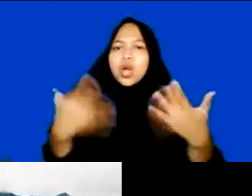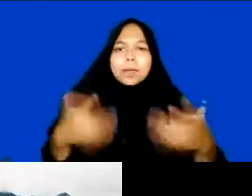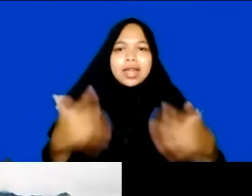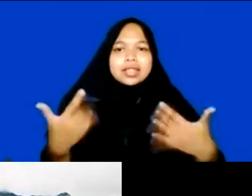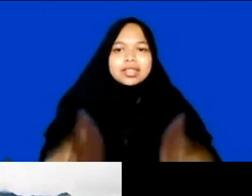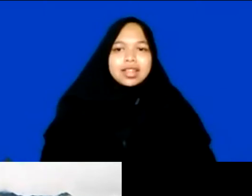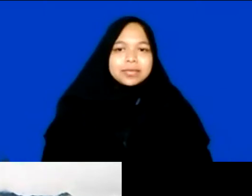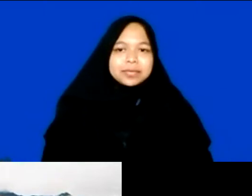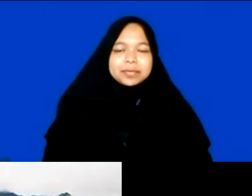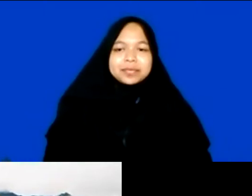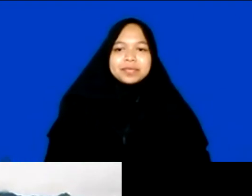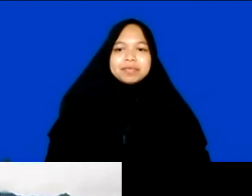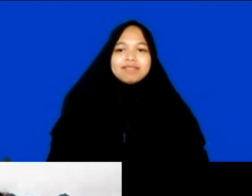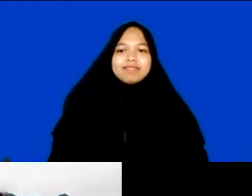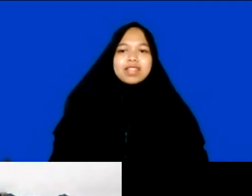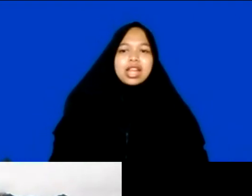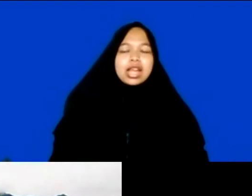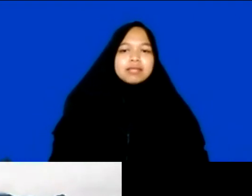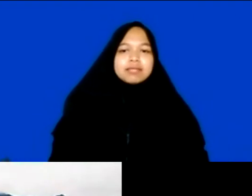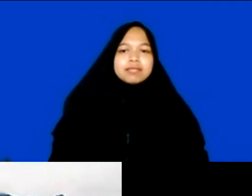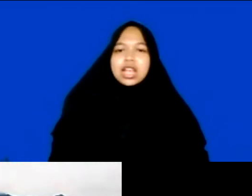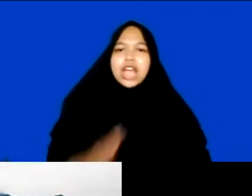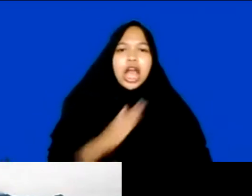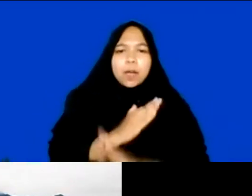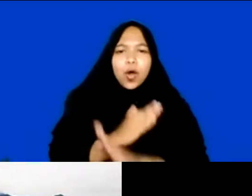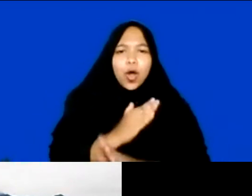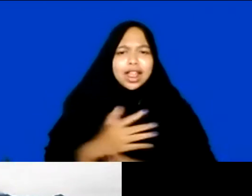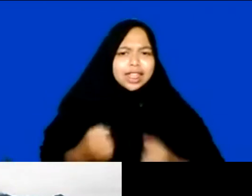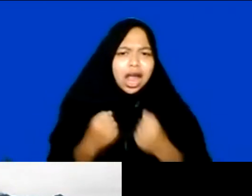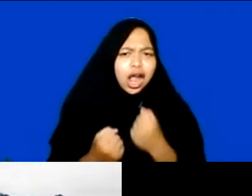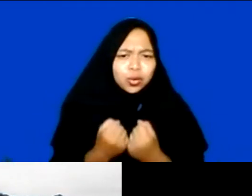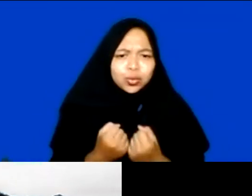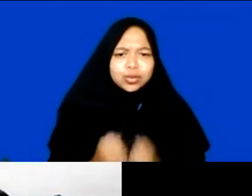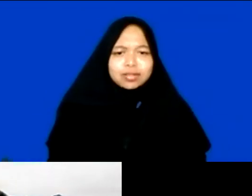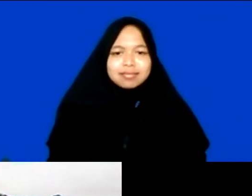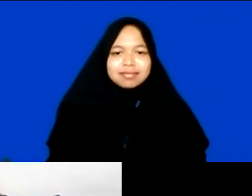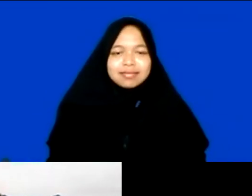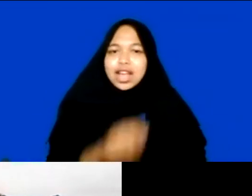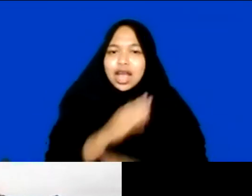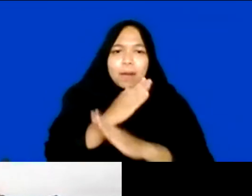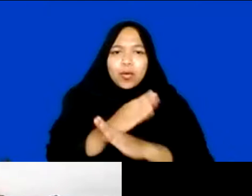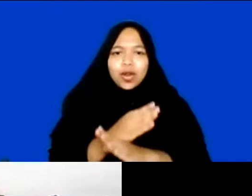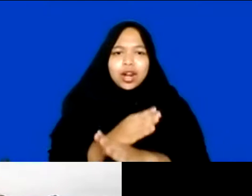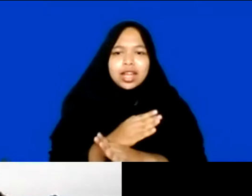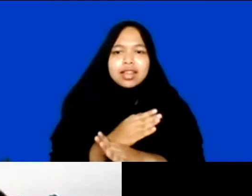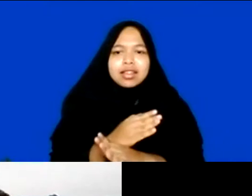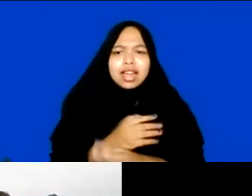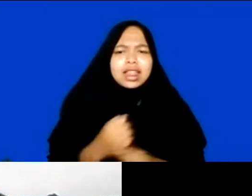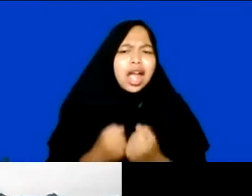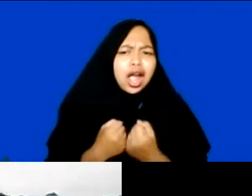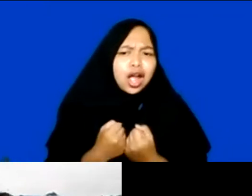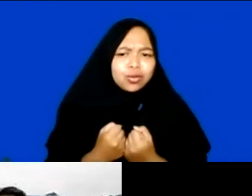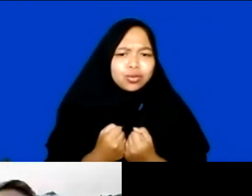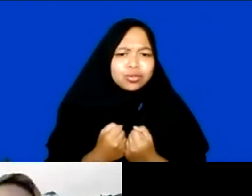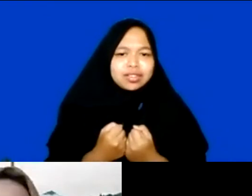Jadi jangan takut untuk mengimprove passion kalian dan jangan takut tertinggal tren. Justru